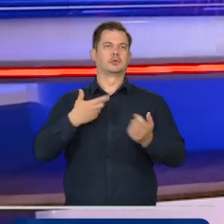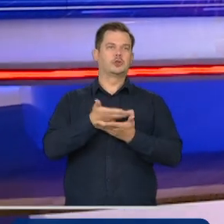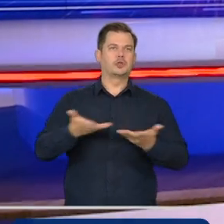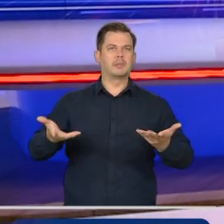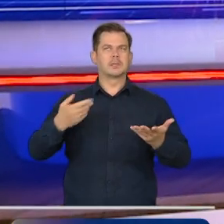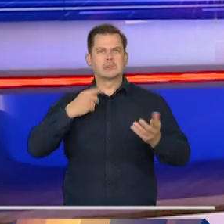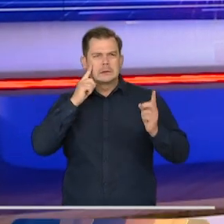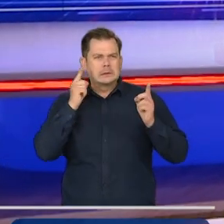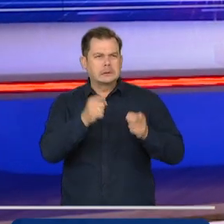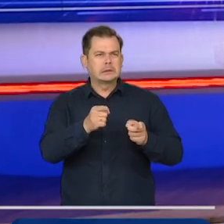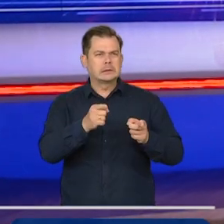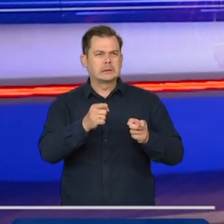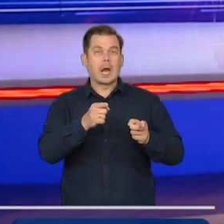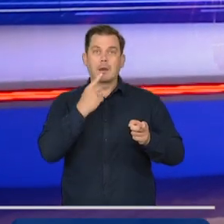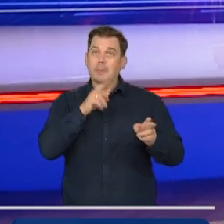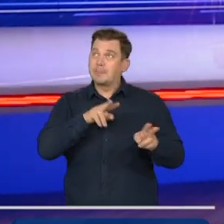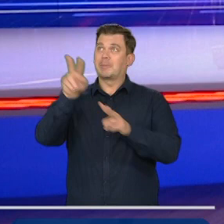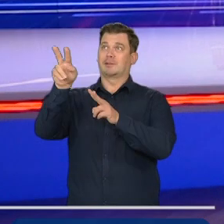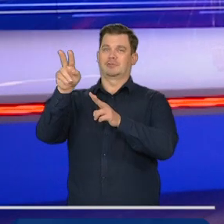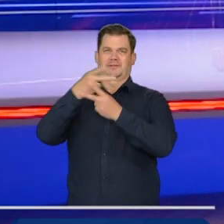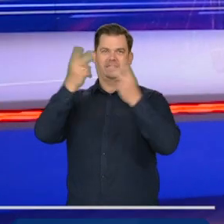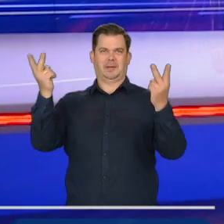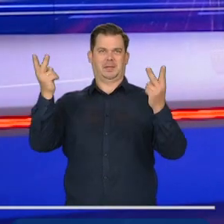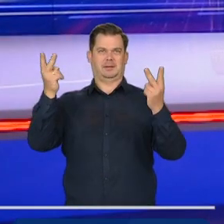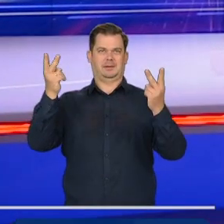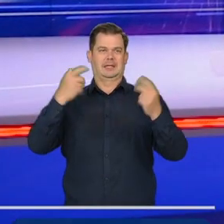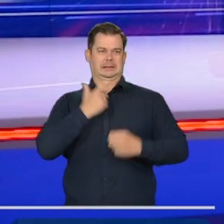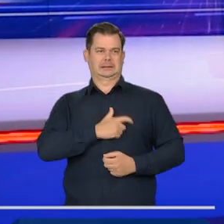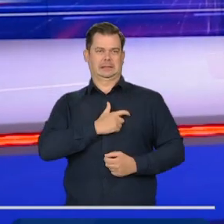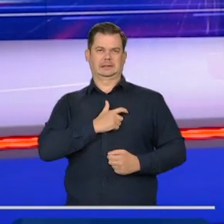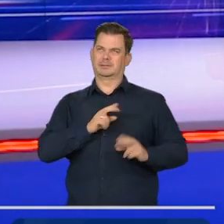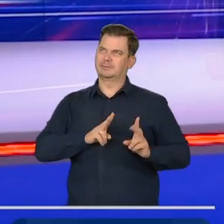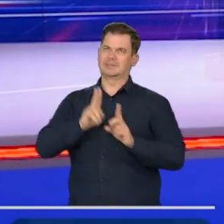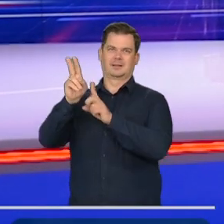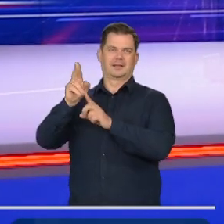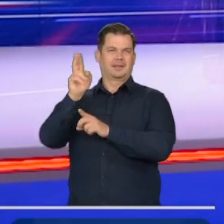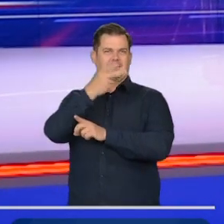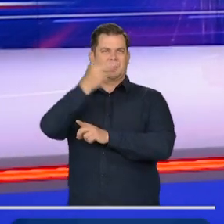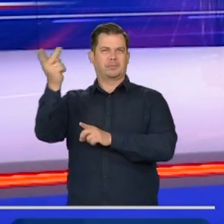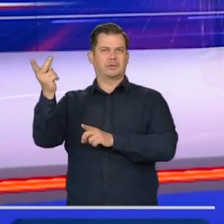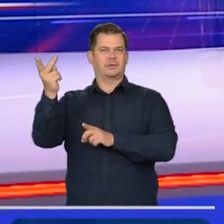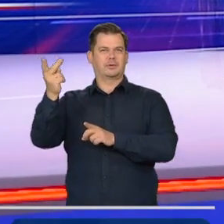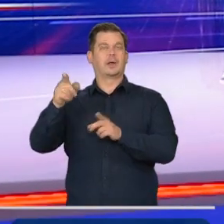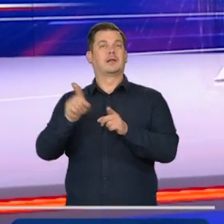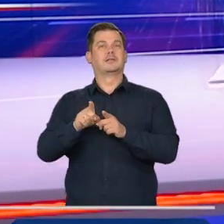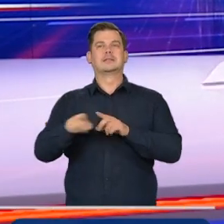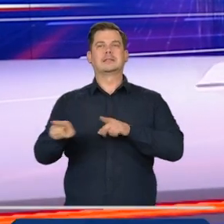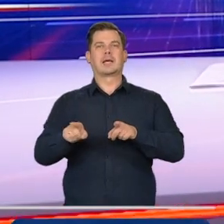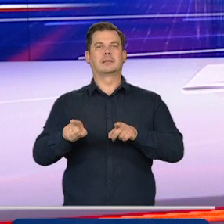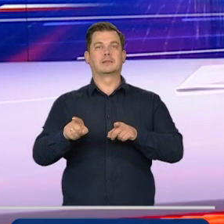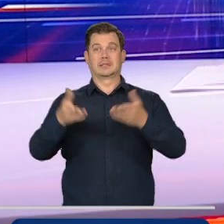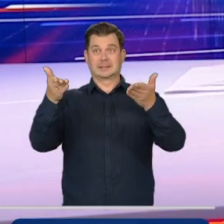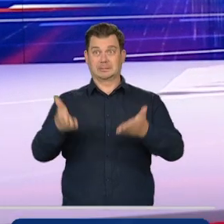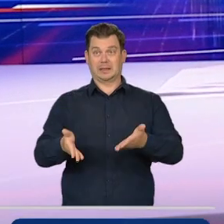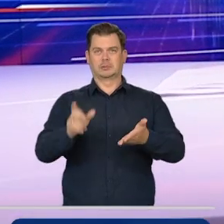ale przecież głowę powinniśmy mieć zanurzoną w niebie, serce powinniśmy mieć zanurzone w niebie. I ten znak również, który jest na naszych cmentarzach, to jest